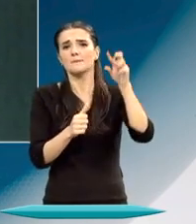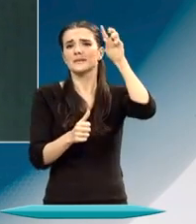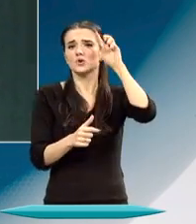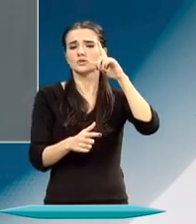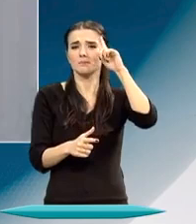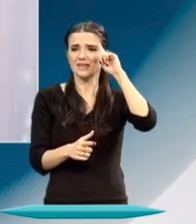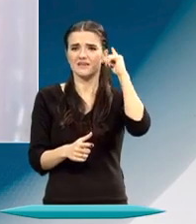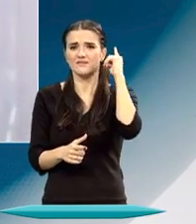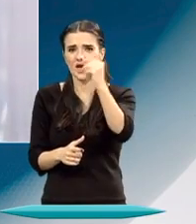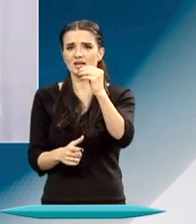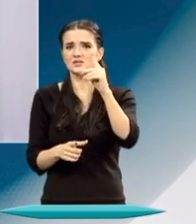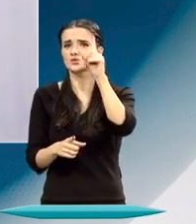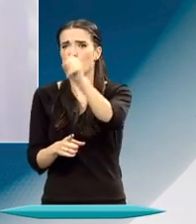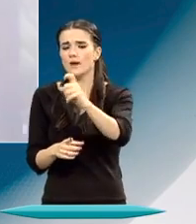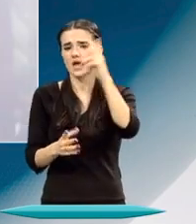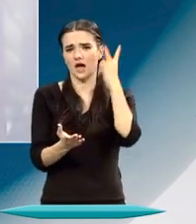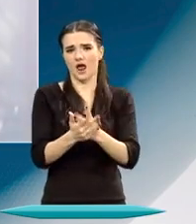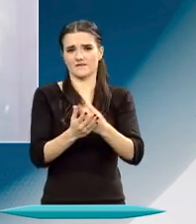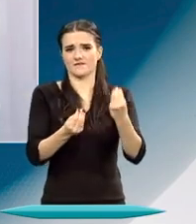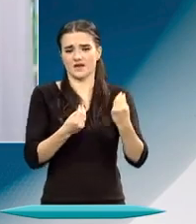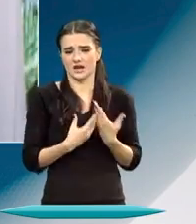tekrar psikiyatriste danışmaya karar verirler.